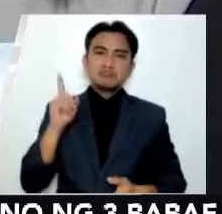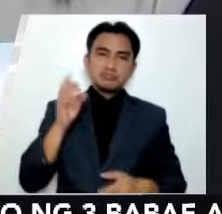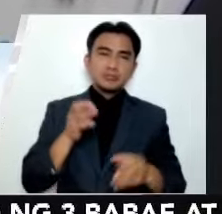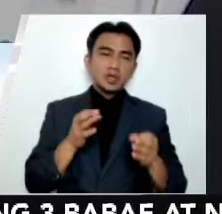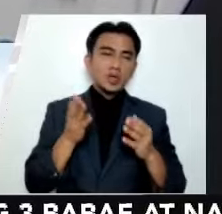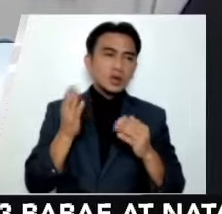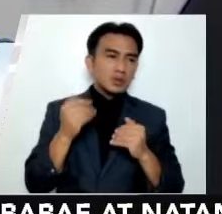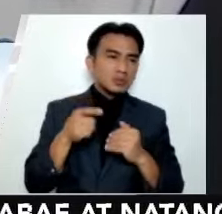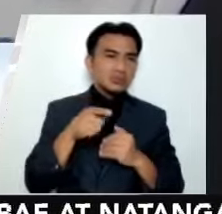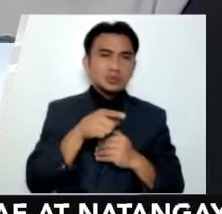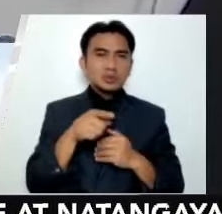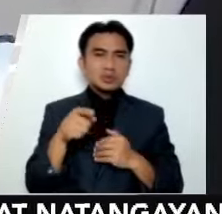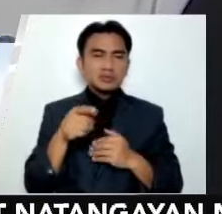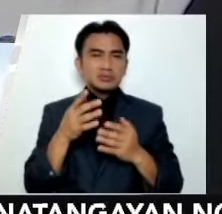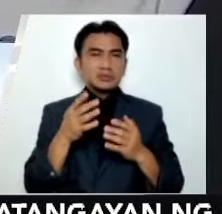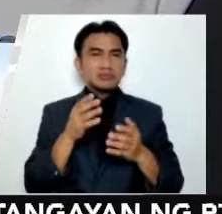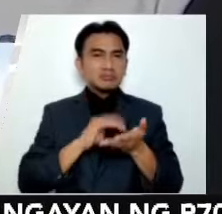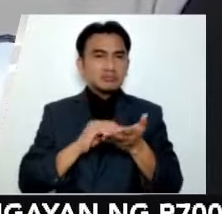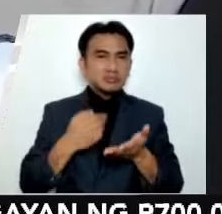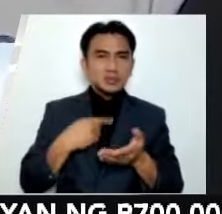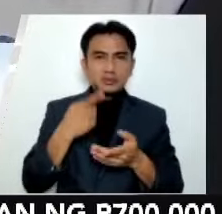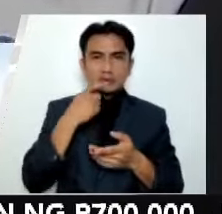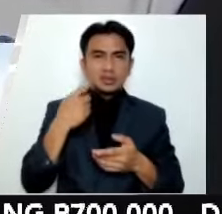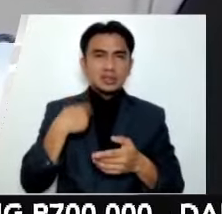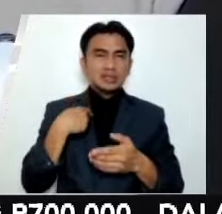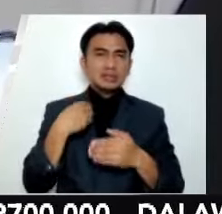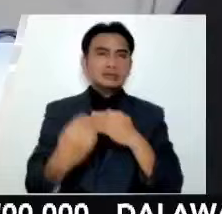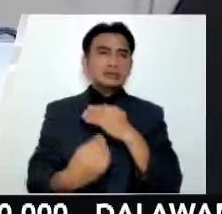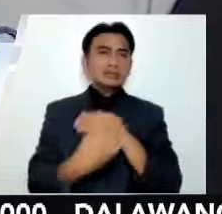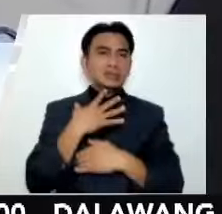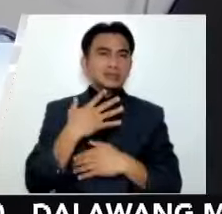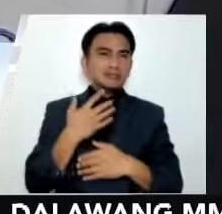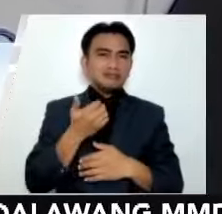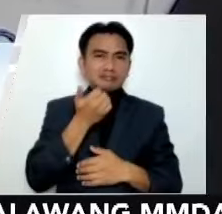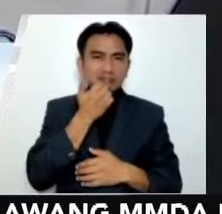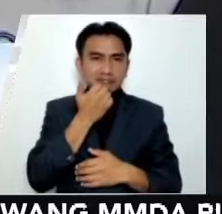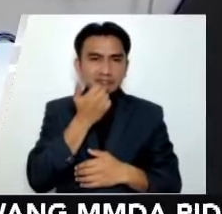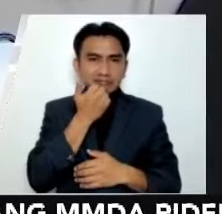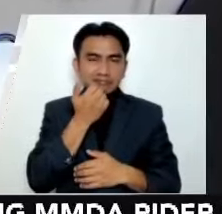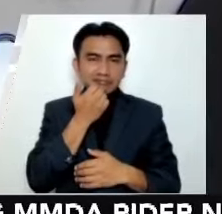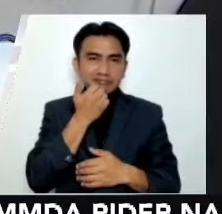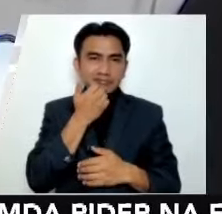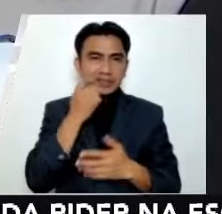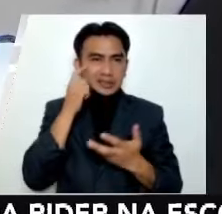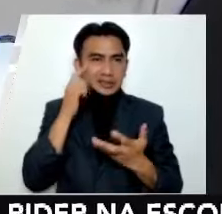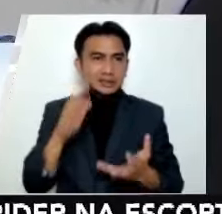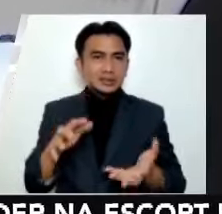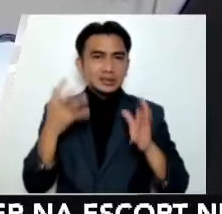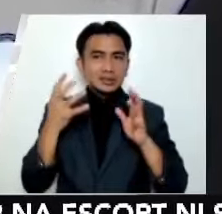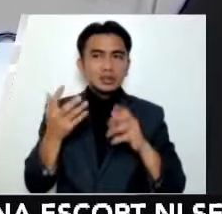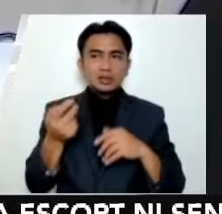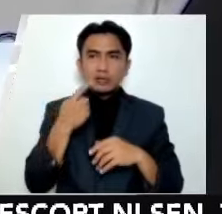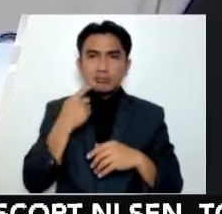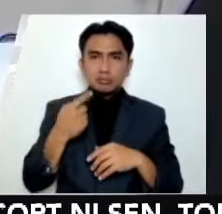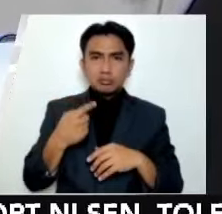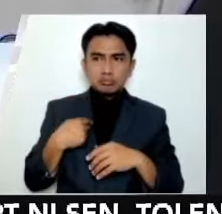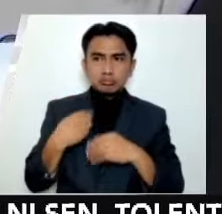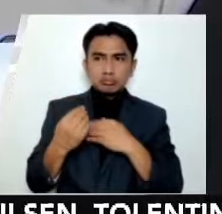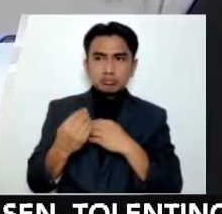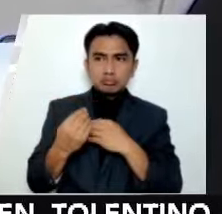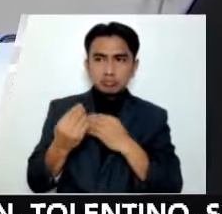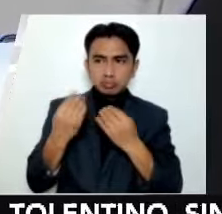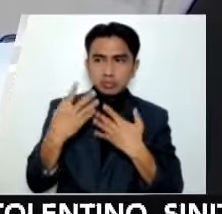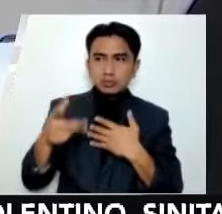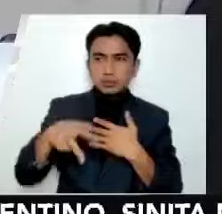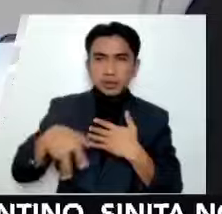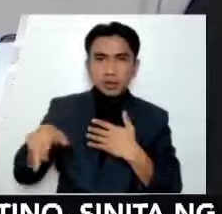po ako eh. Kasi po sabi po kasi nila hati-hati kami para maibigyan ko doon ng pera mga